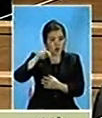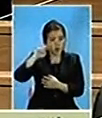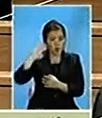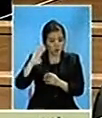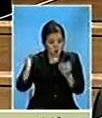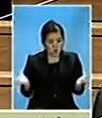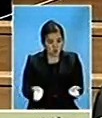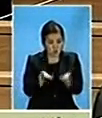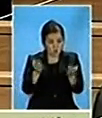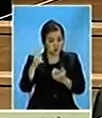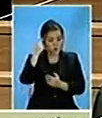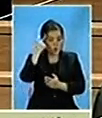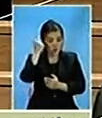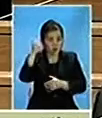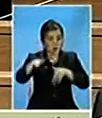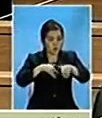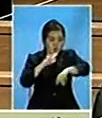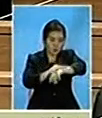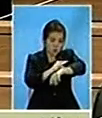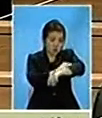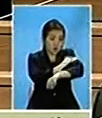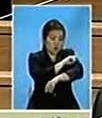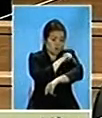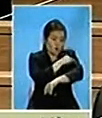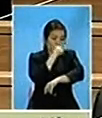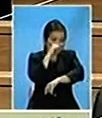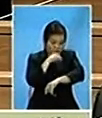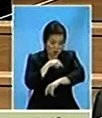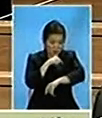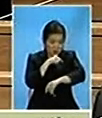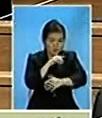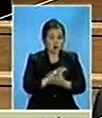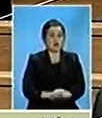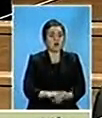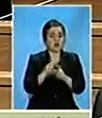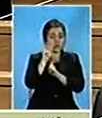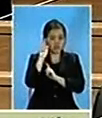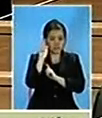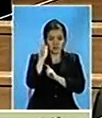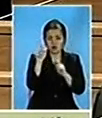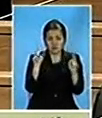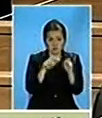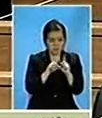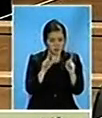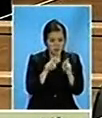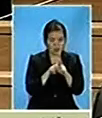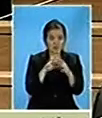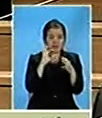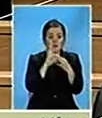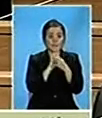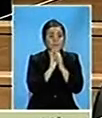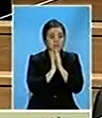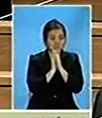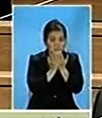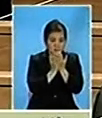มภูมิปัญญาแพทย์แผนไทยที่ว่านะครับส่วนอันที่3นะครับก็เช่นเดียวกันนะครับเกี่ยวกับเรื่องตำรับนะ